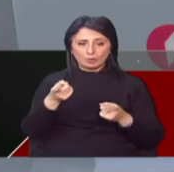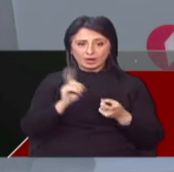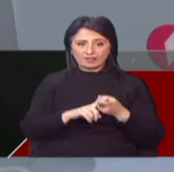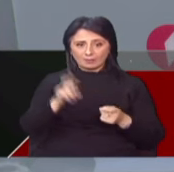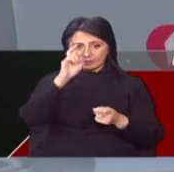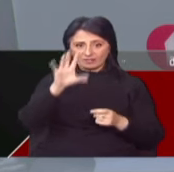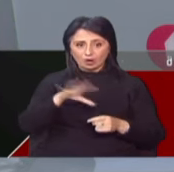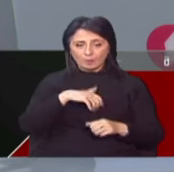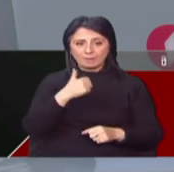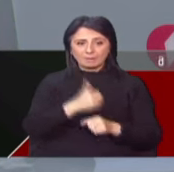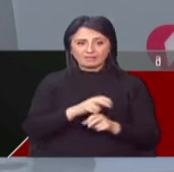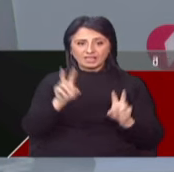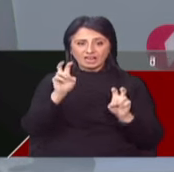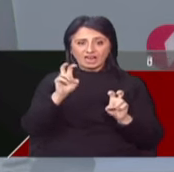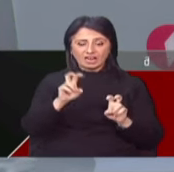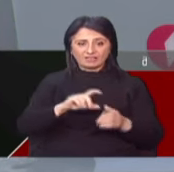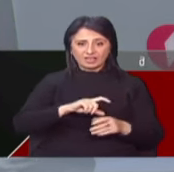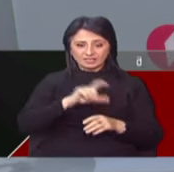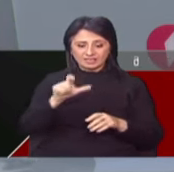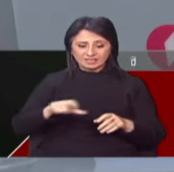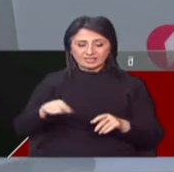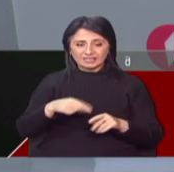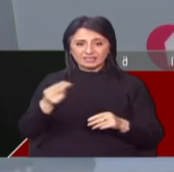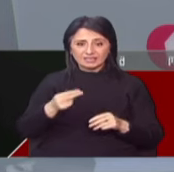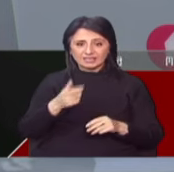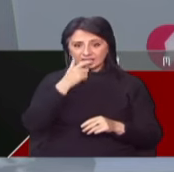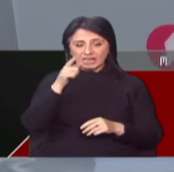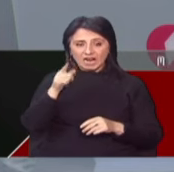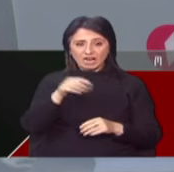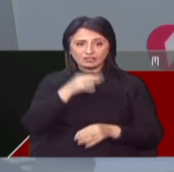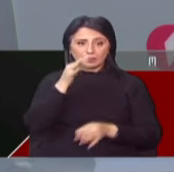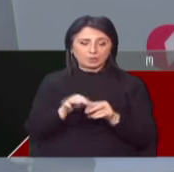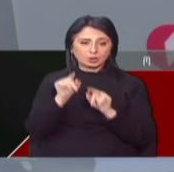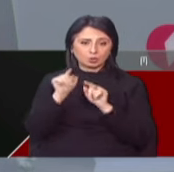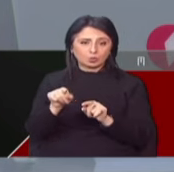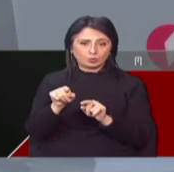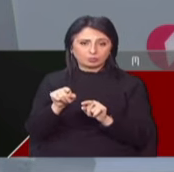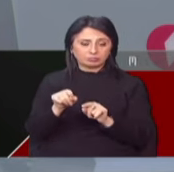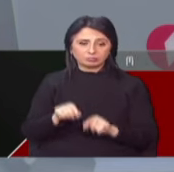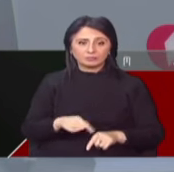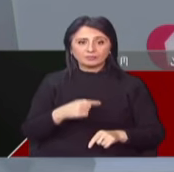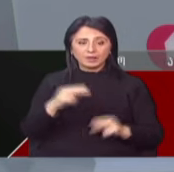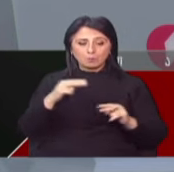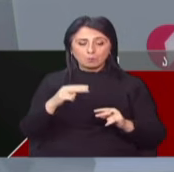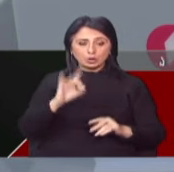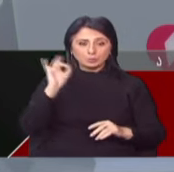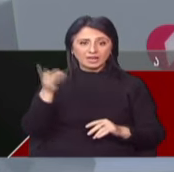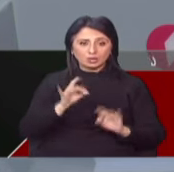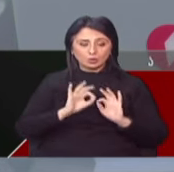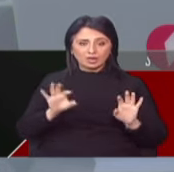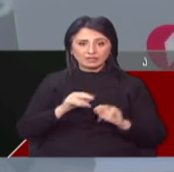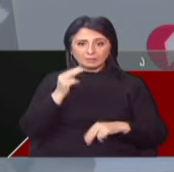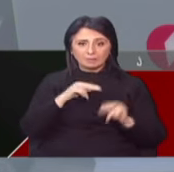hebodam. Tavarobi scopul ma meteor megret o debul cartografe bisacmeși Mihail Saakashvili pasuhism gebloba zemi utita. Mulțumesc rezonansul ganz